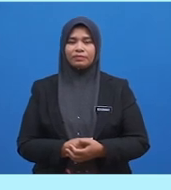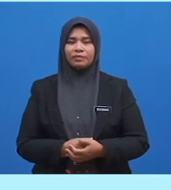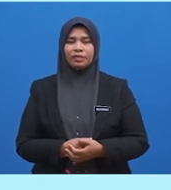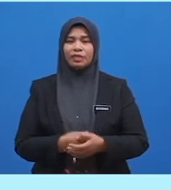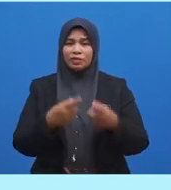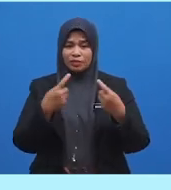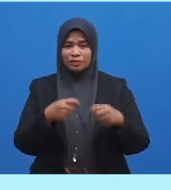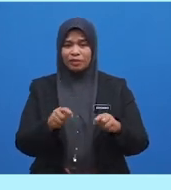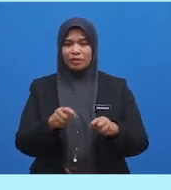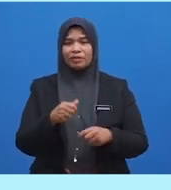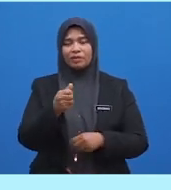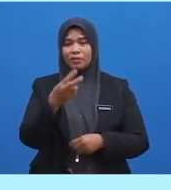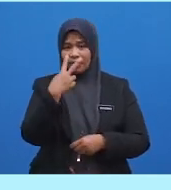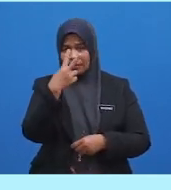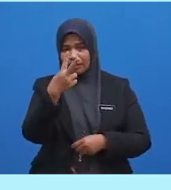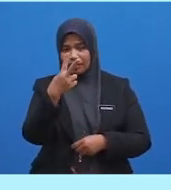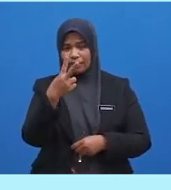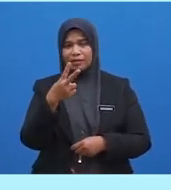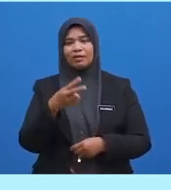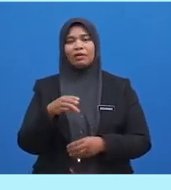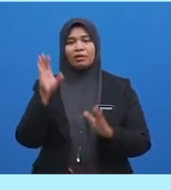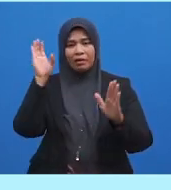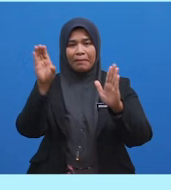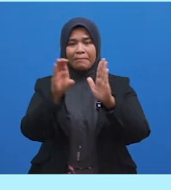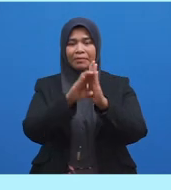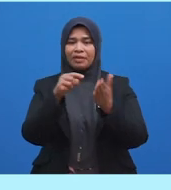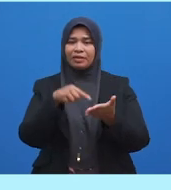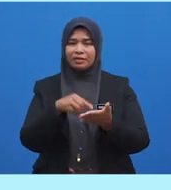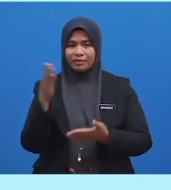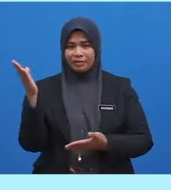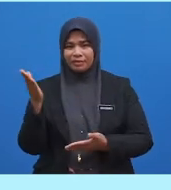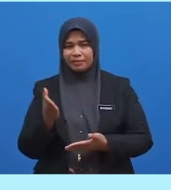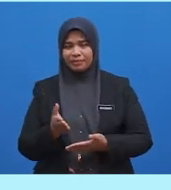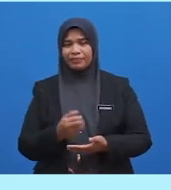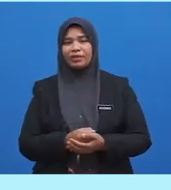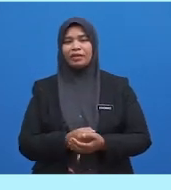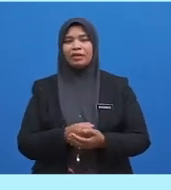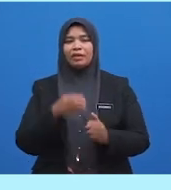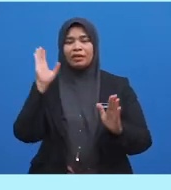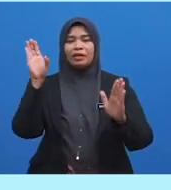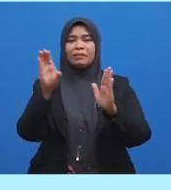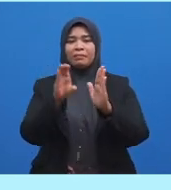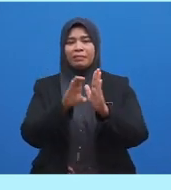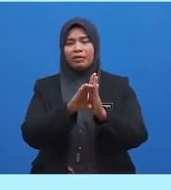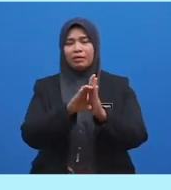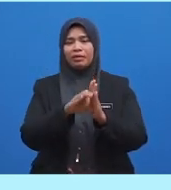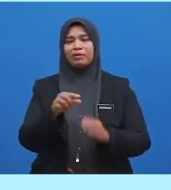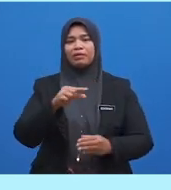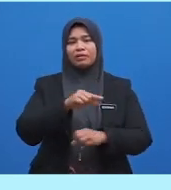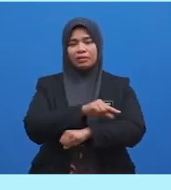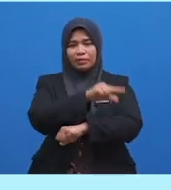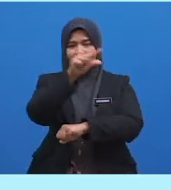coba kamu lihat gambar ini gambar pemandangan gunung